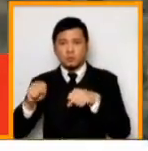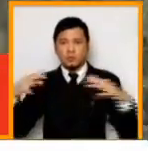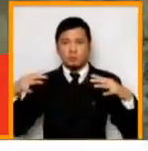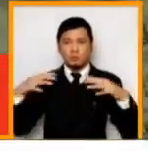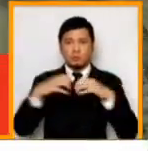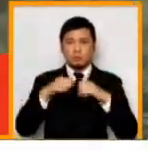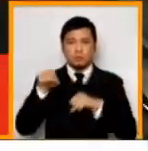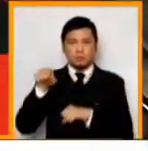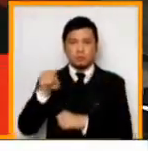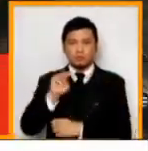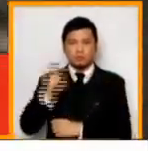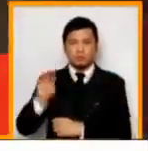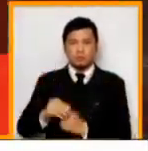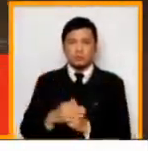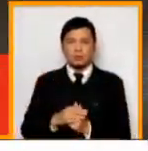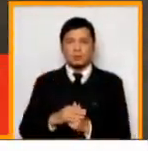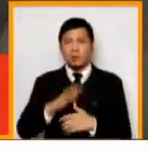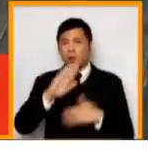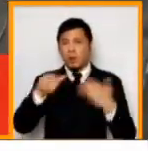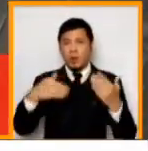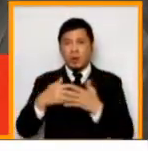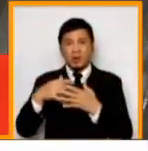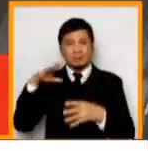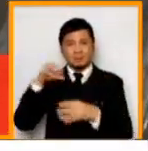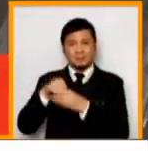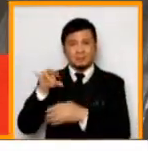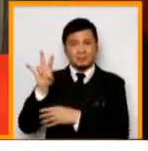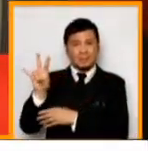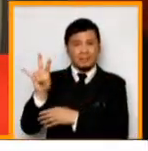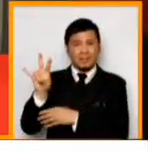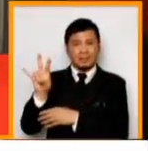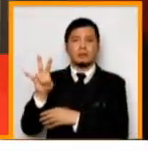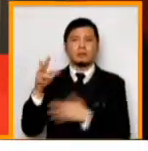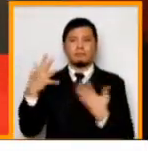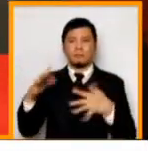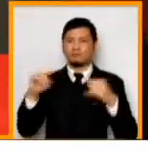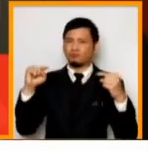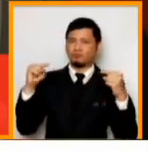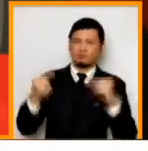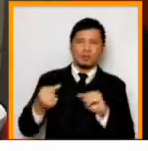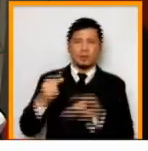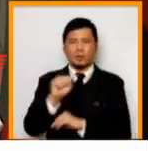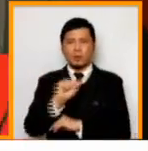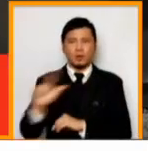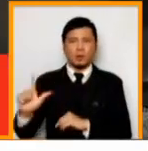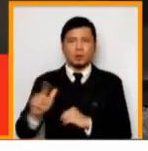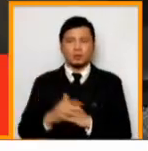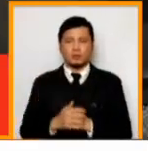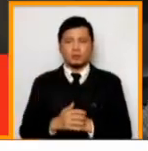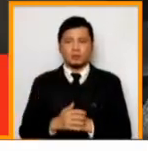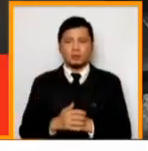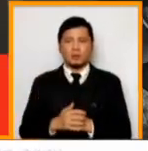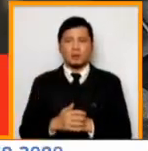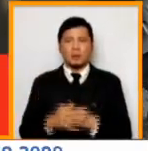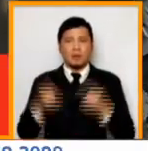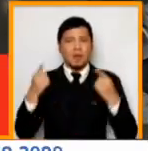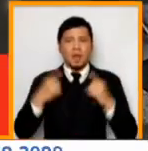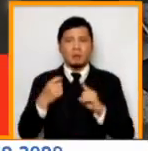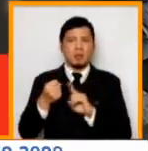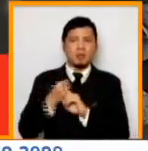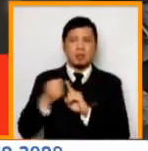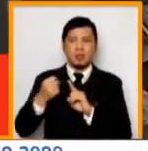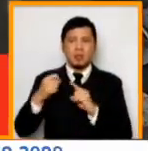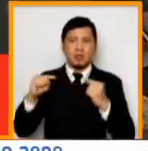ang lahat ng pitong sakay ng tricycle. More likely lahat tumilapon. So ang ano nila, lahat sila nabugbog. Overloaded talaga sila